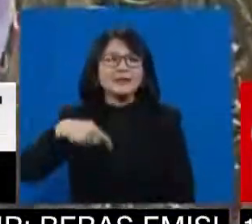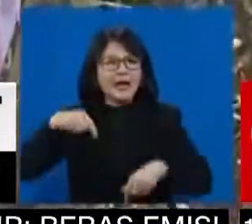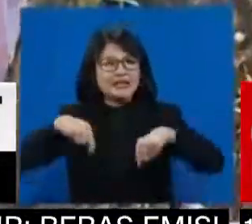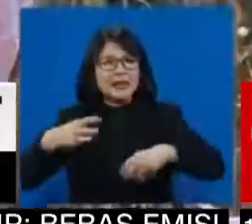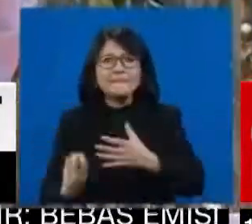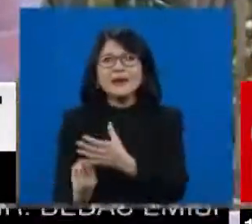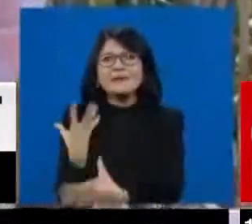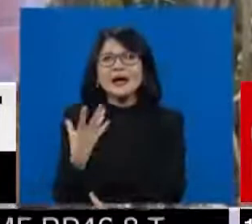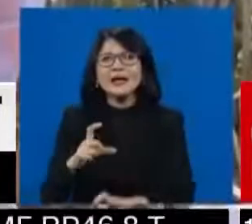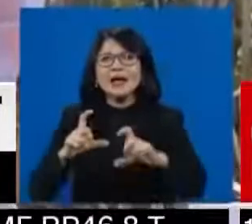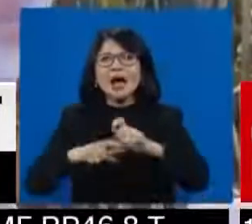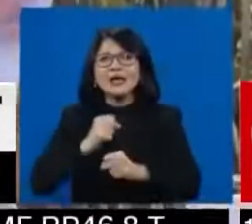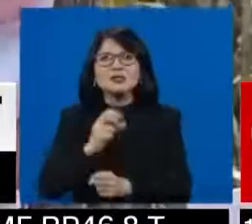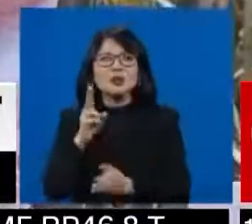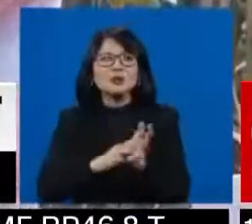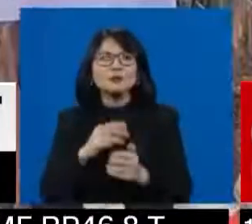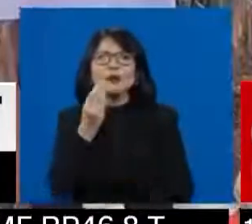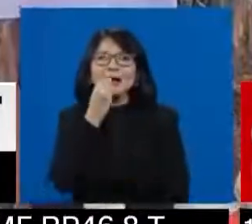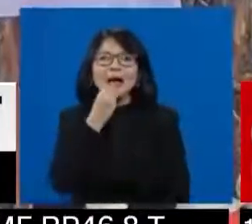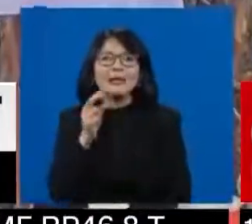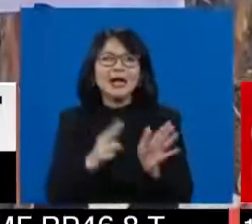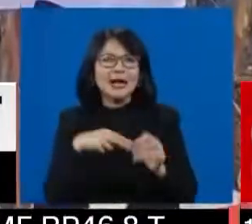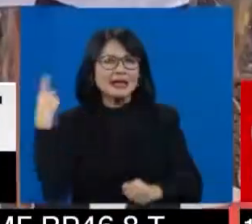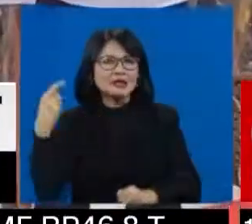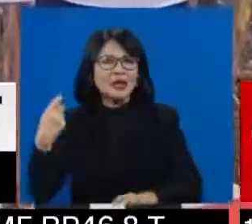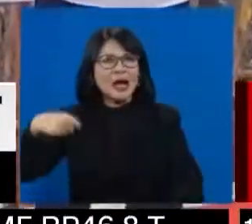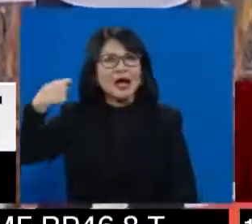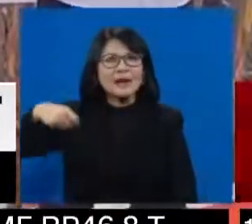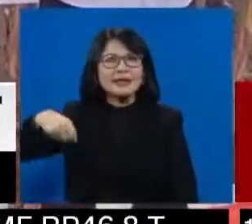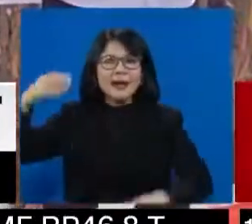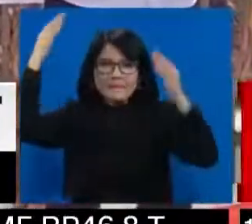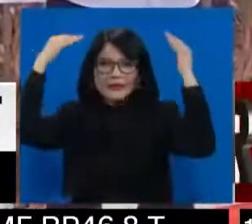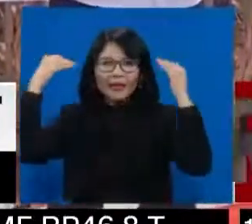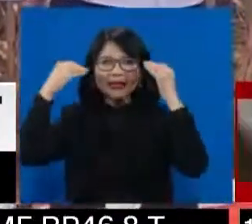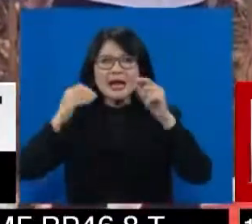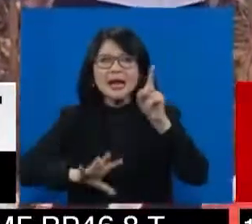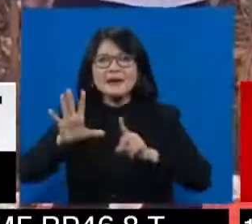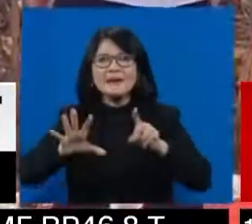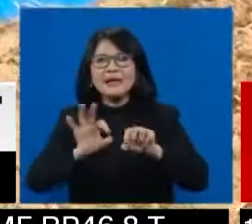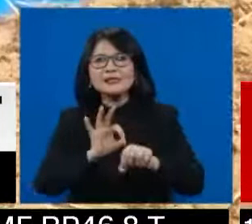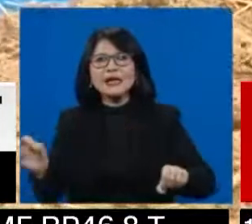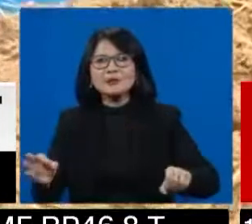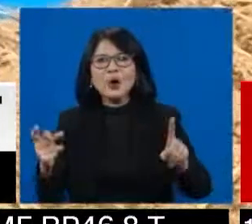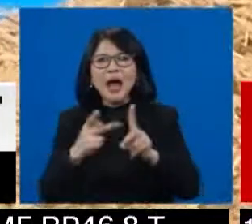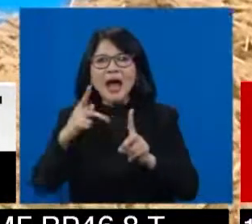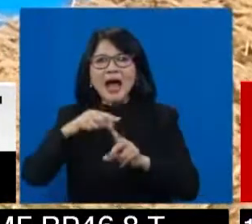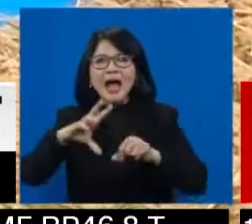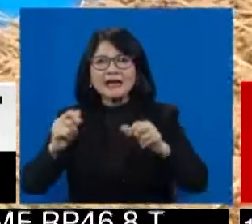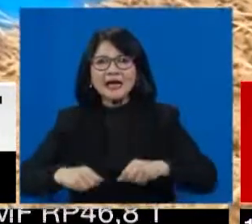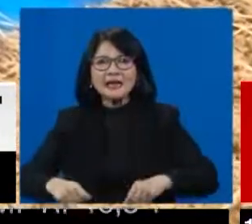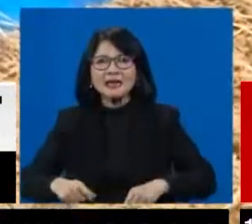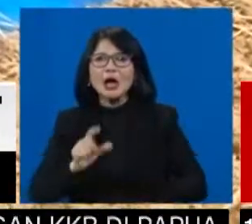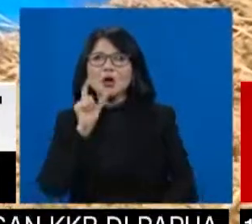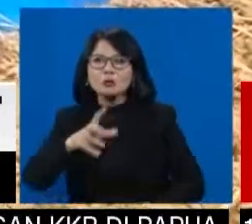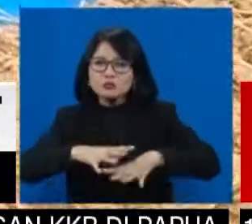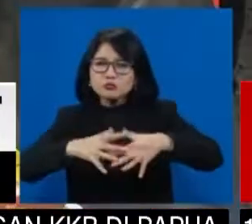mengembangkan sorghum sebagai bahan pangan nasional. Kementerian Pertanian mulai mengembangkan 15.000 hektar tanaman sorghum dan akan